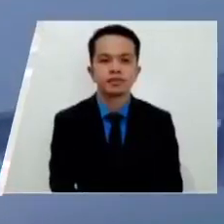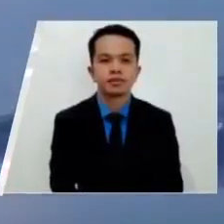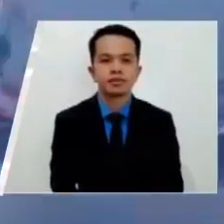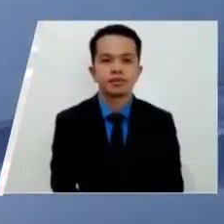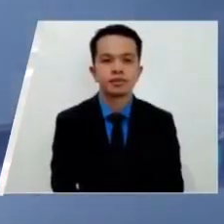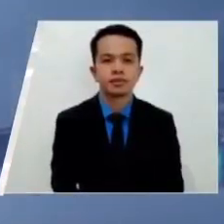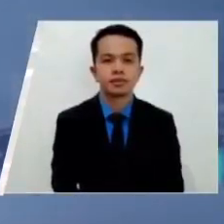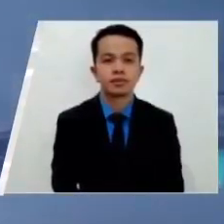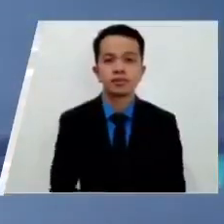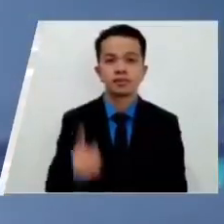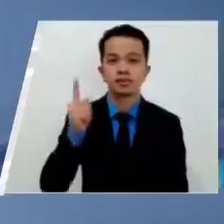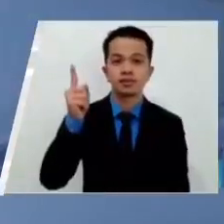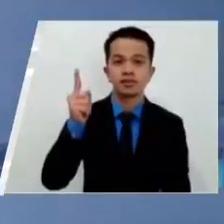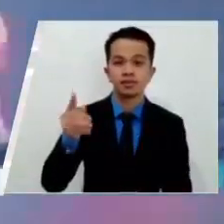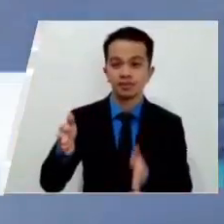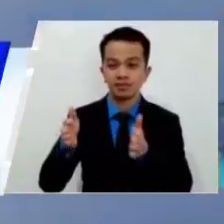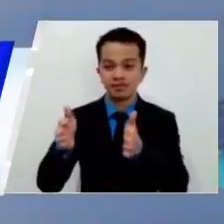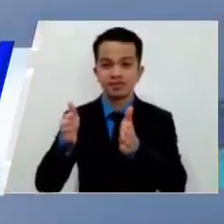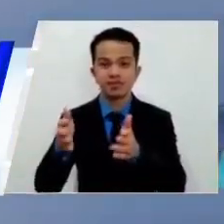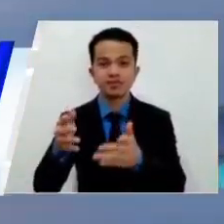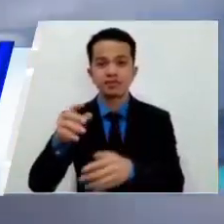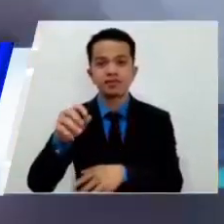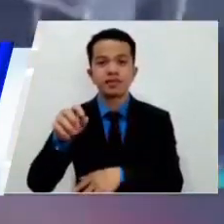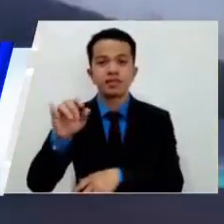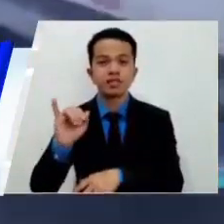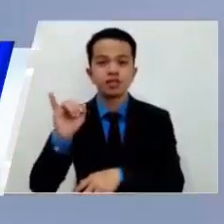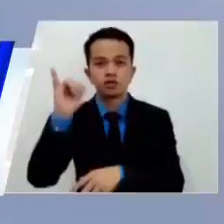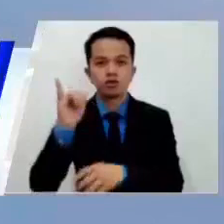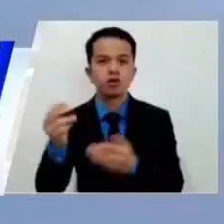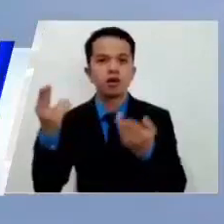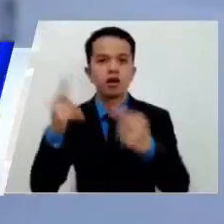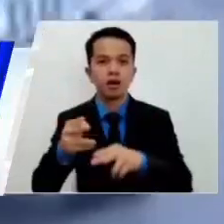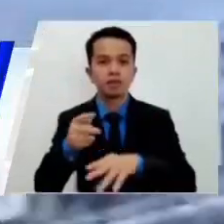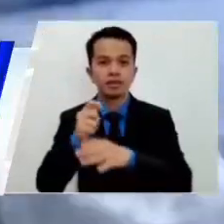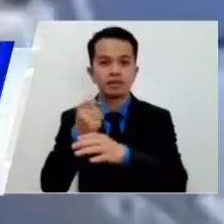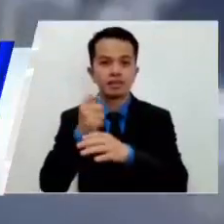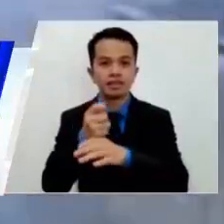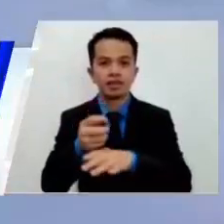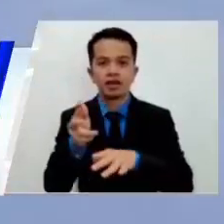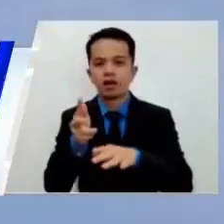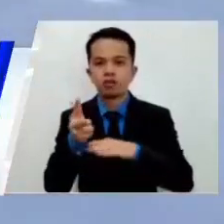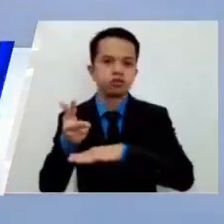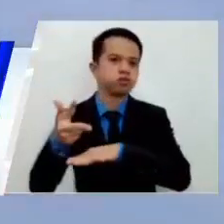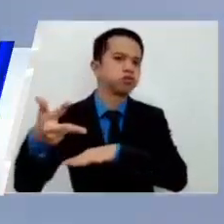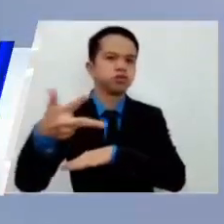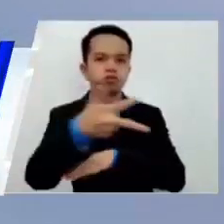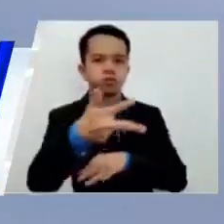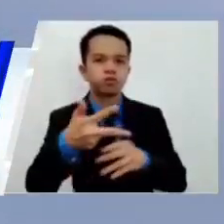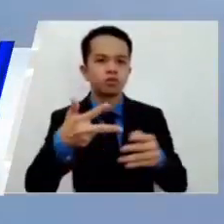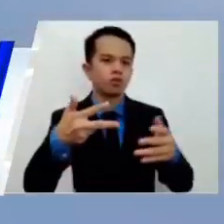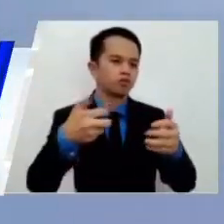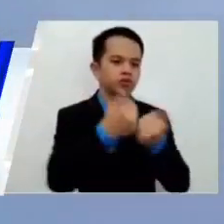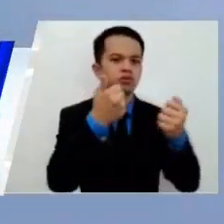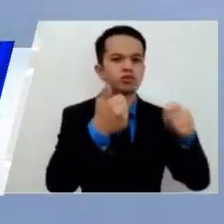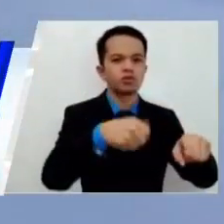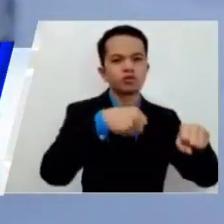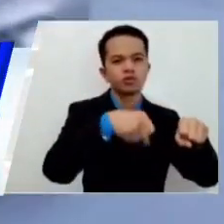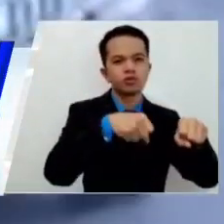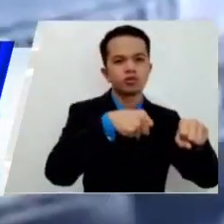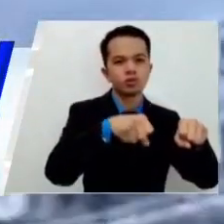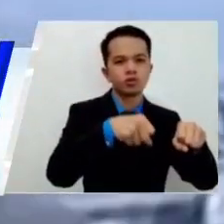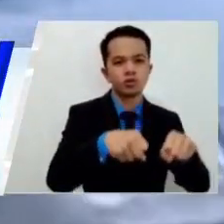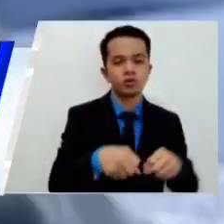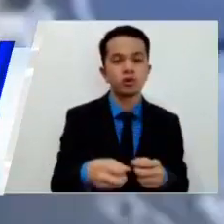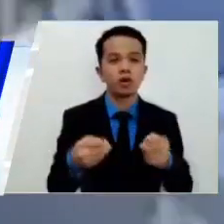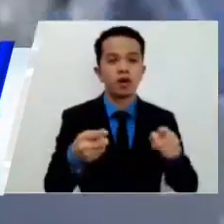Sa gitna ng highway sa Santa Lucia, Ilocos Sur, biglang lumiko. Pa-kaliwa ang isang truck at sinalpok ang isang motorsiklo. Naipit ang rider nito